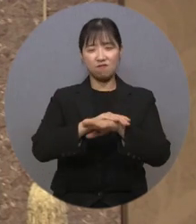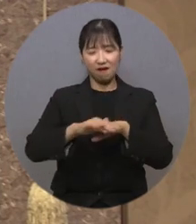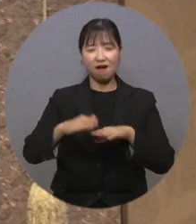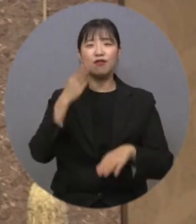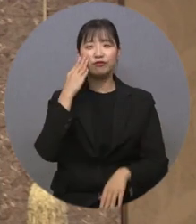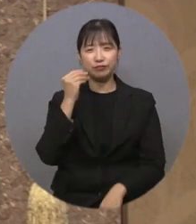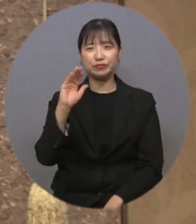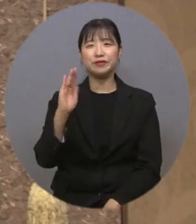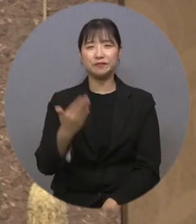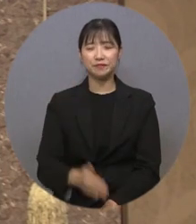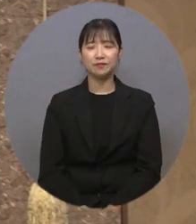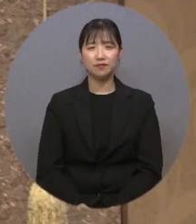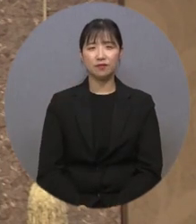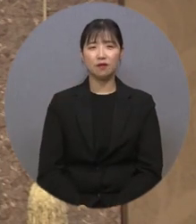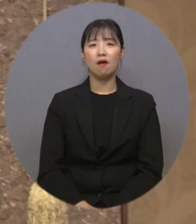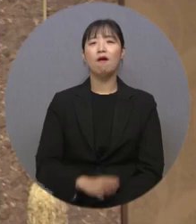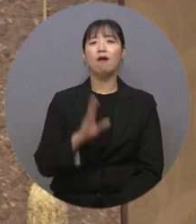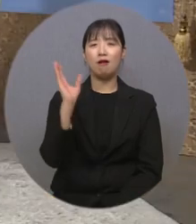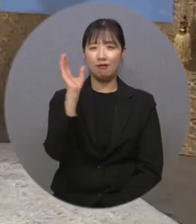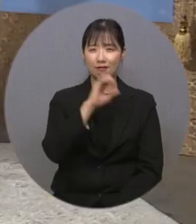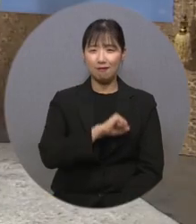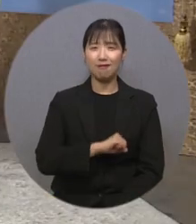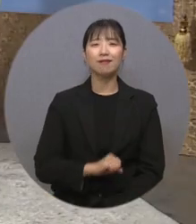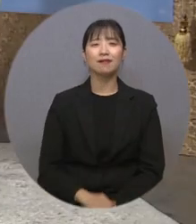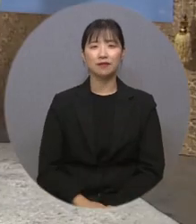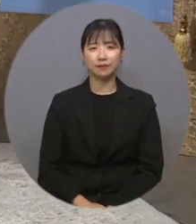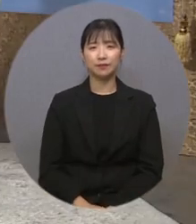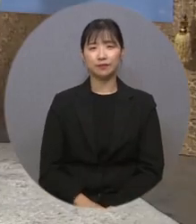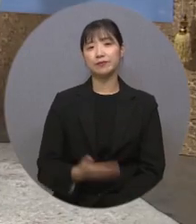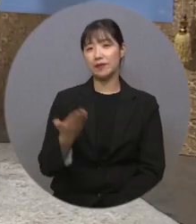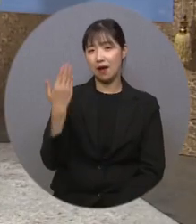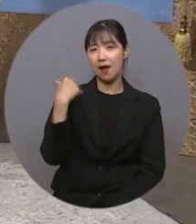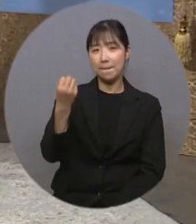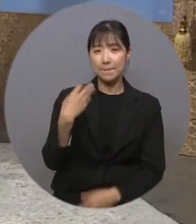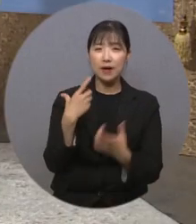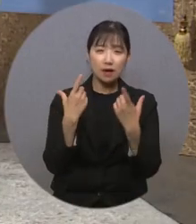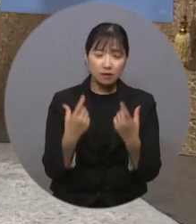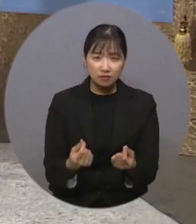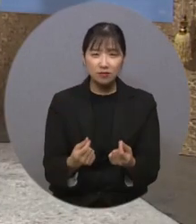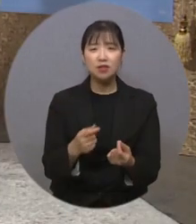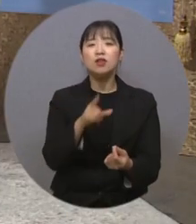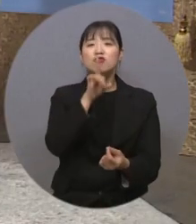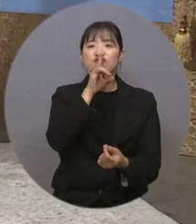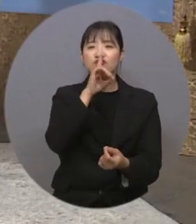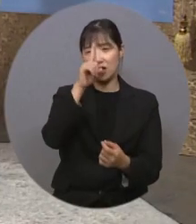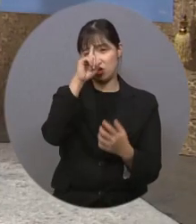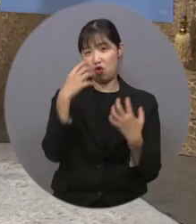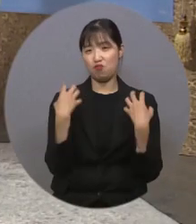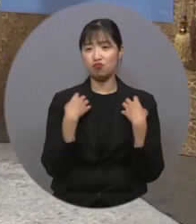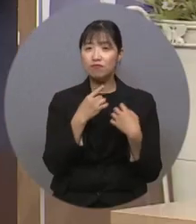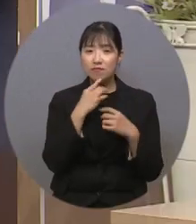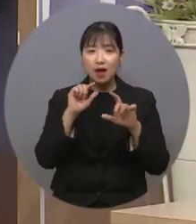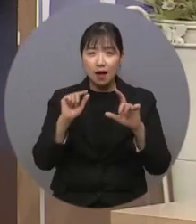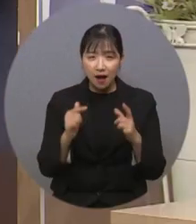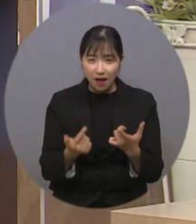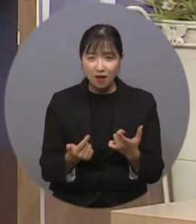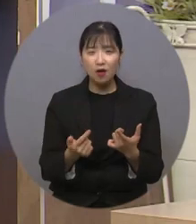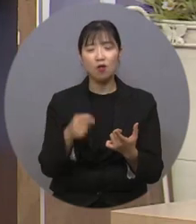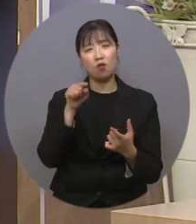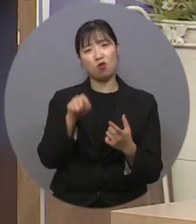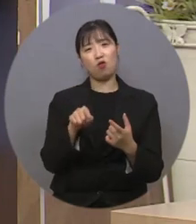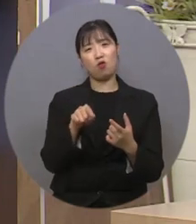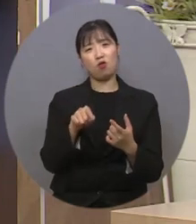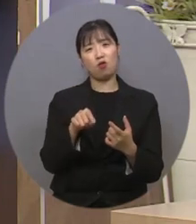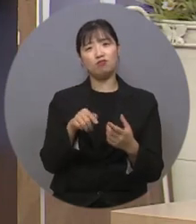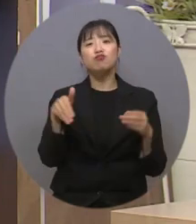역할을 하게 된 거죠. 아, 그렇군요. 그리고 이제 앞서서 이제 말씀해 주신 내용 중에 또 중앙 정부뿐만 아니라 이렇게